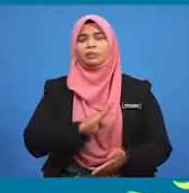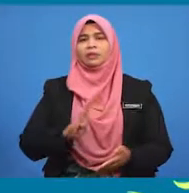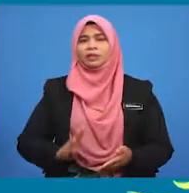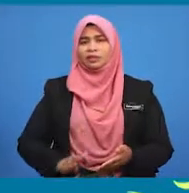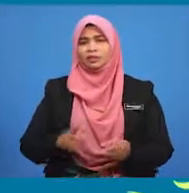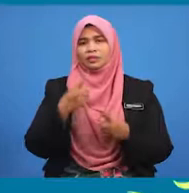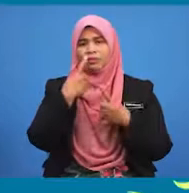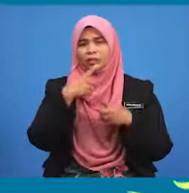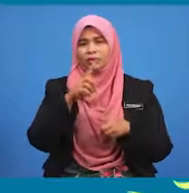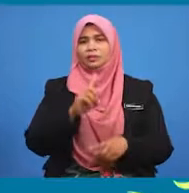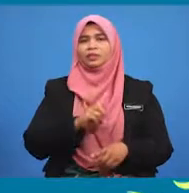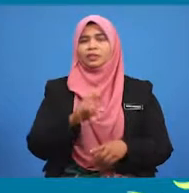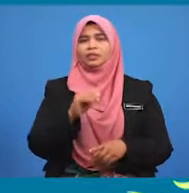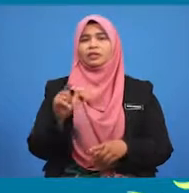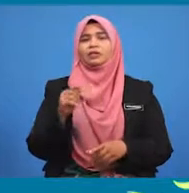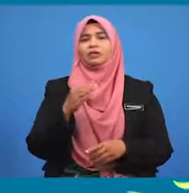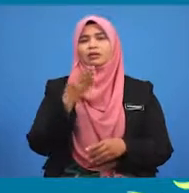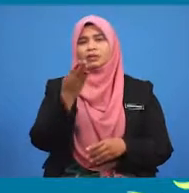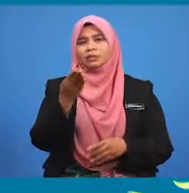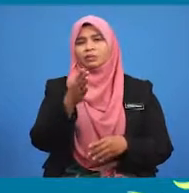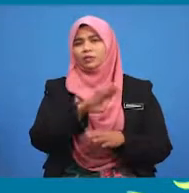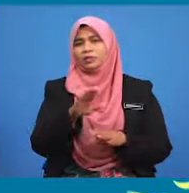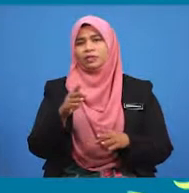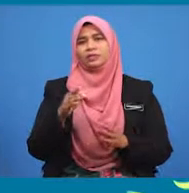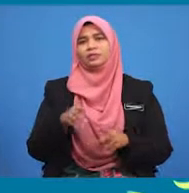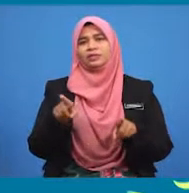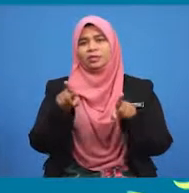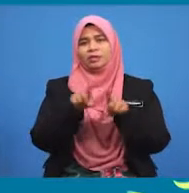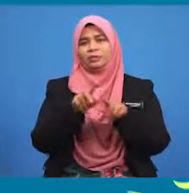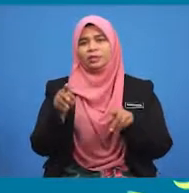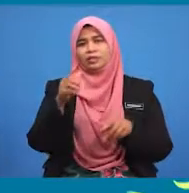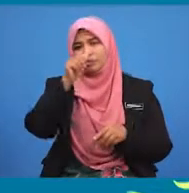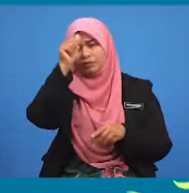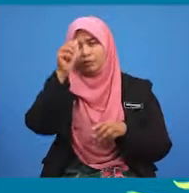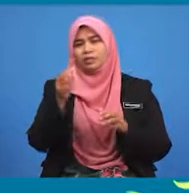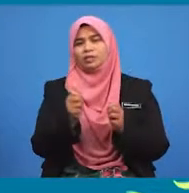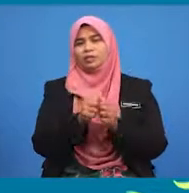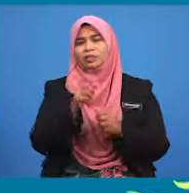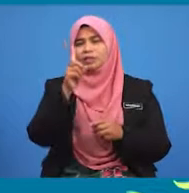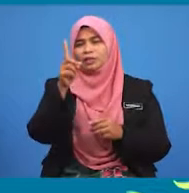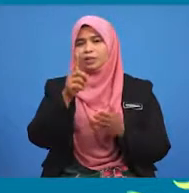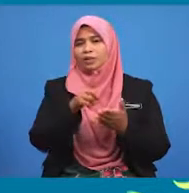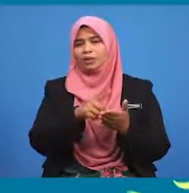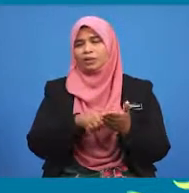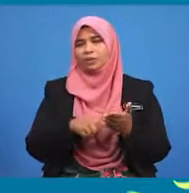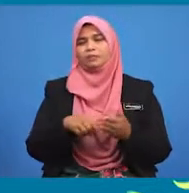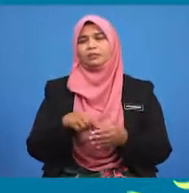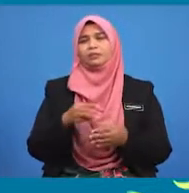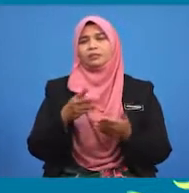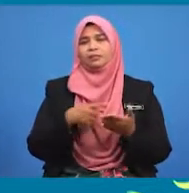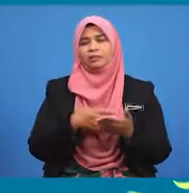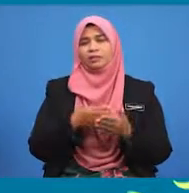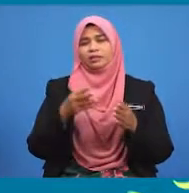Islam ialah kamu tidak menyekutukan Allah dengan sesuatu apapun, mendirikan solat, membayar